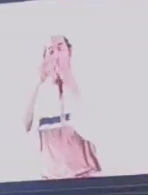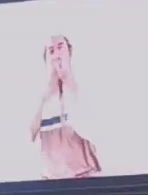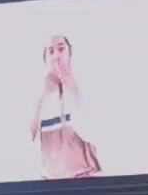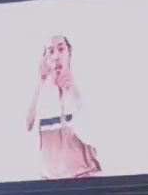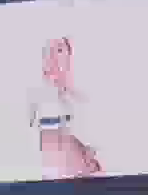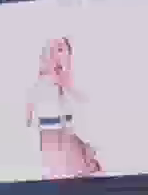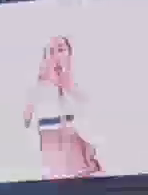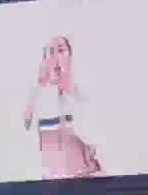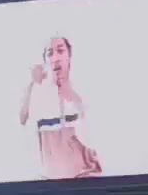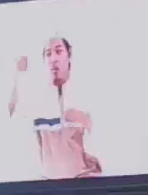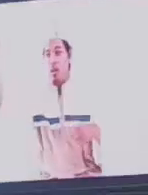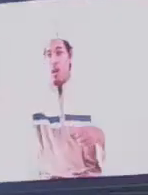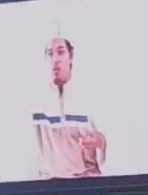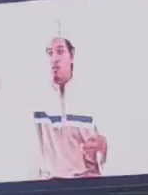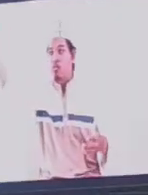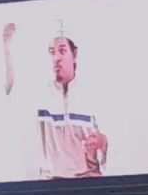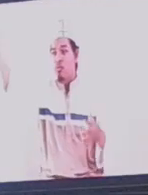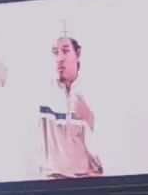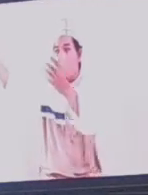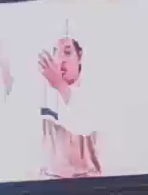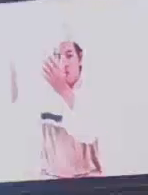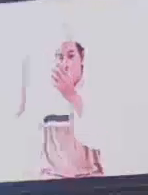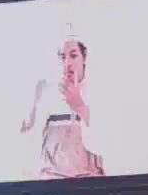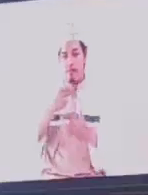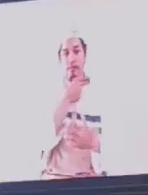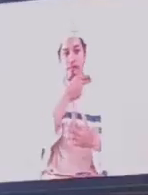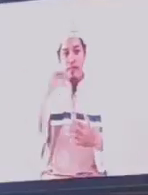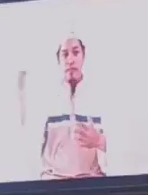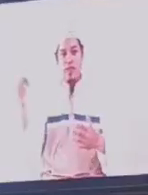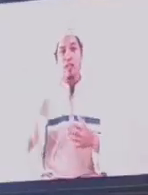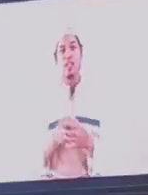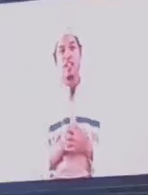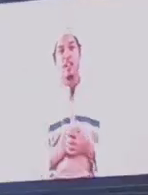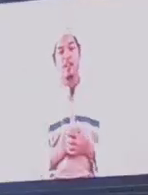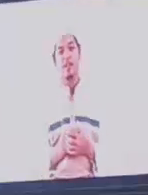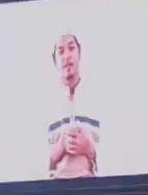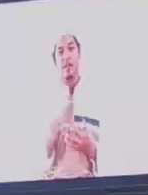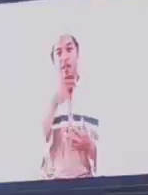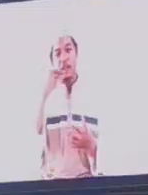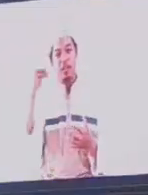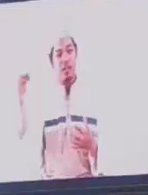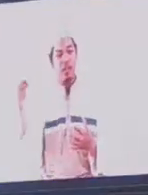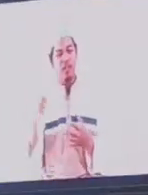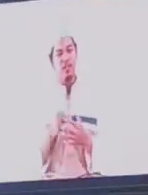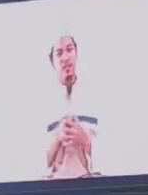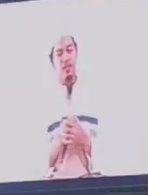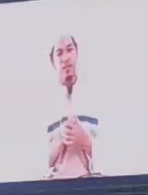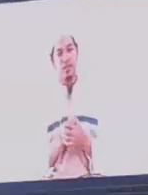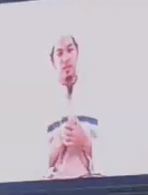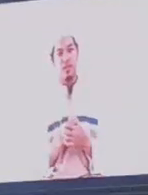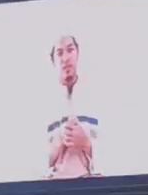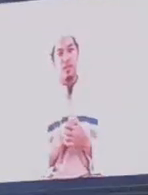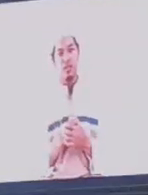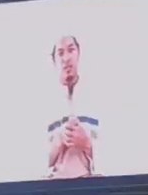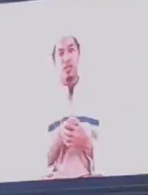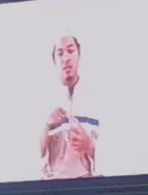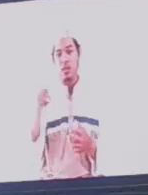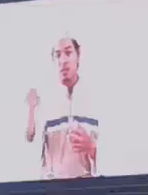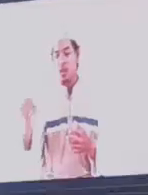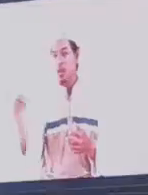saran Inggris. Saat itu Inggris memberikan saran kepada Belanda, diimpor aja ini Ahmadiyah. Nanti kemudian supaya ke